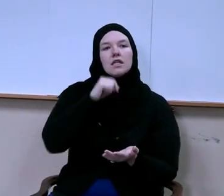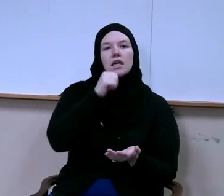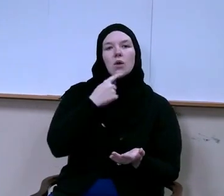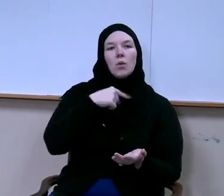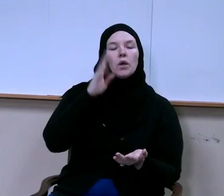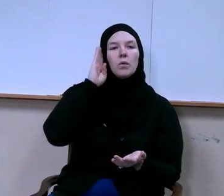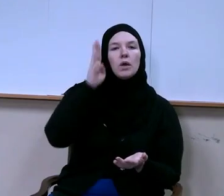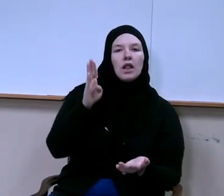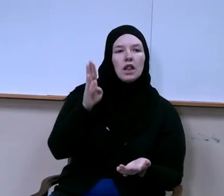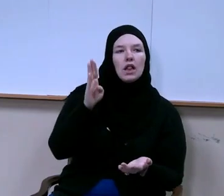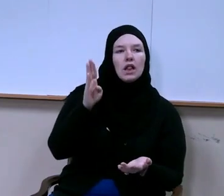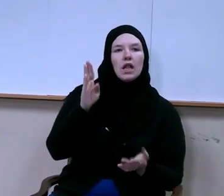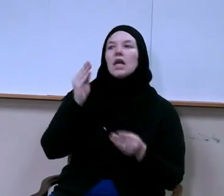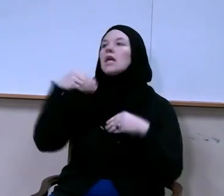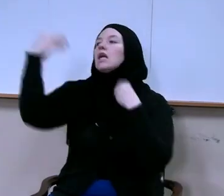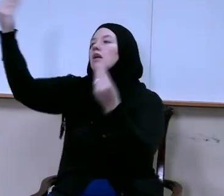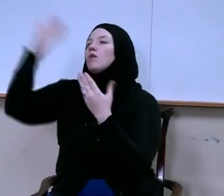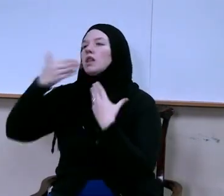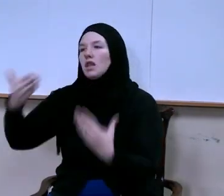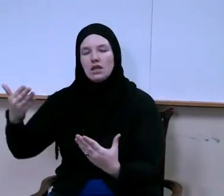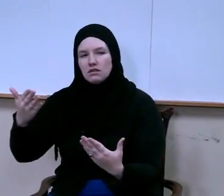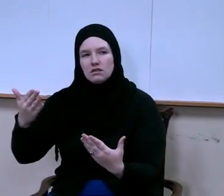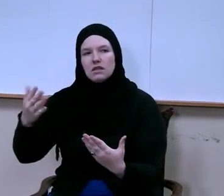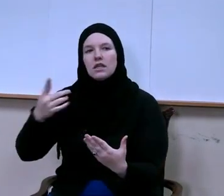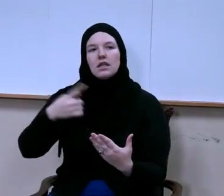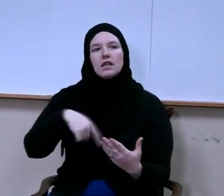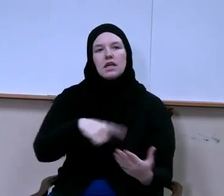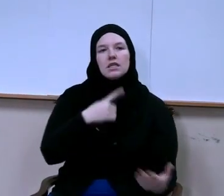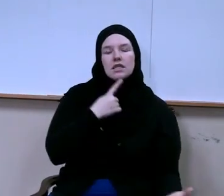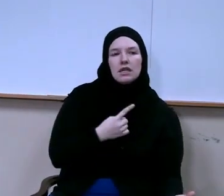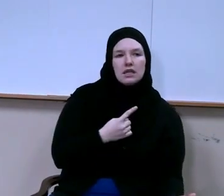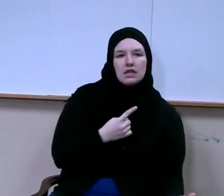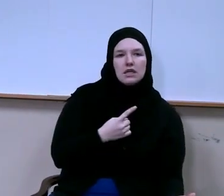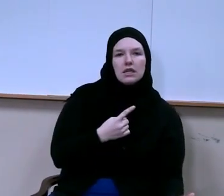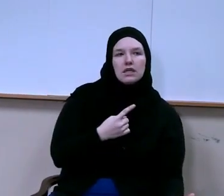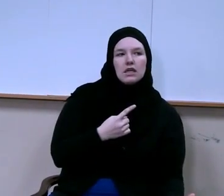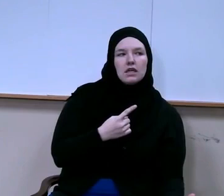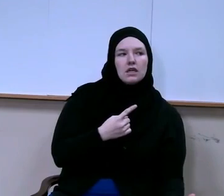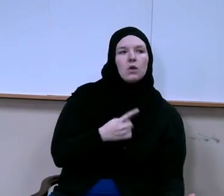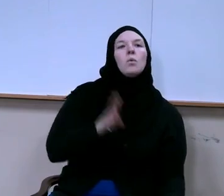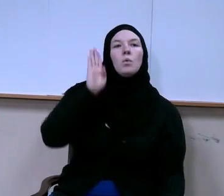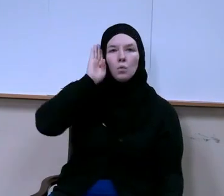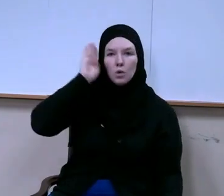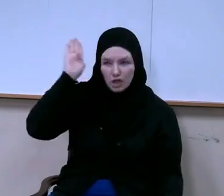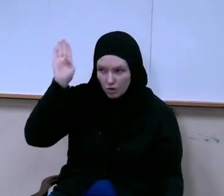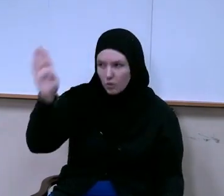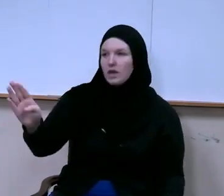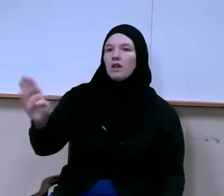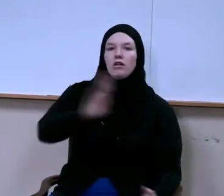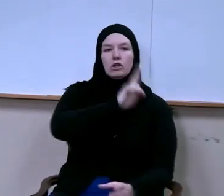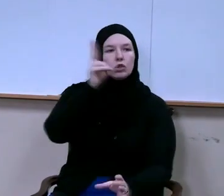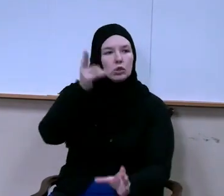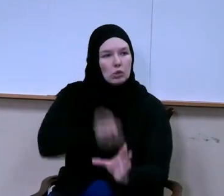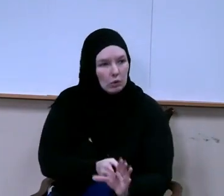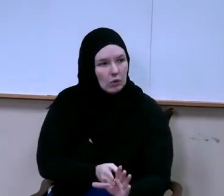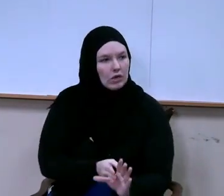saying, we will give you gratitude. سَنَكُونُ سَنَشْكُرُكْ. No, they are saying, we will